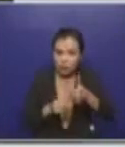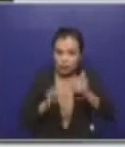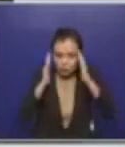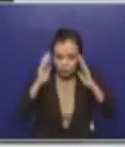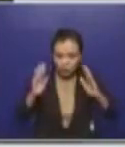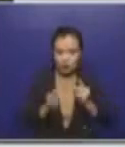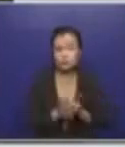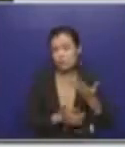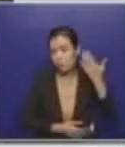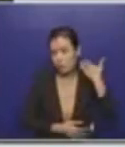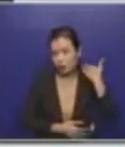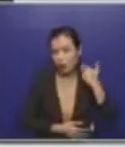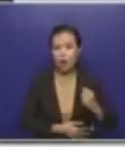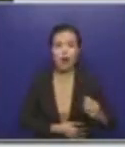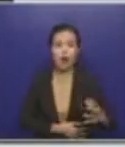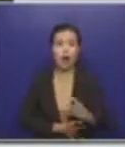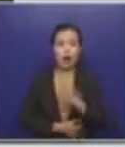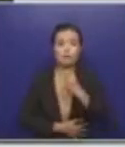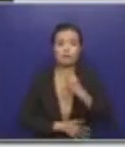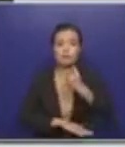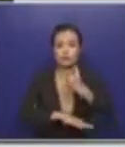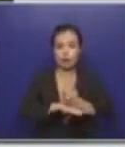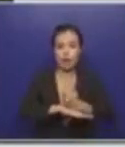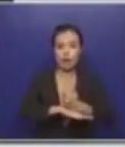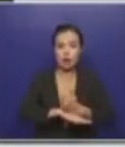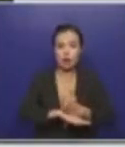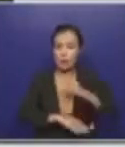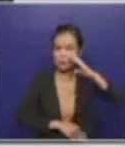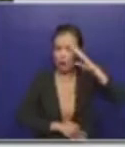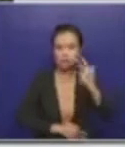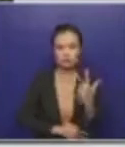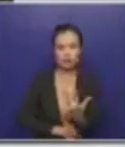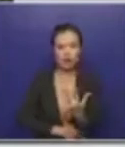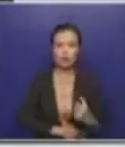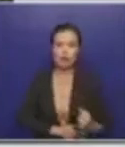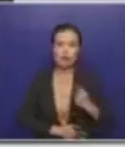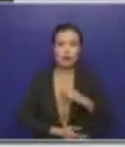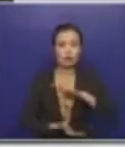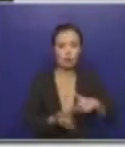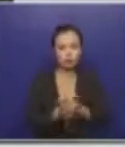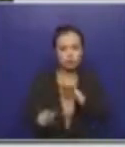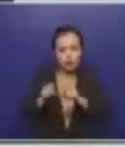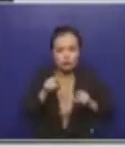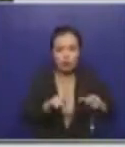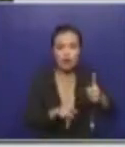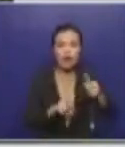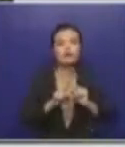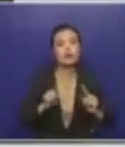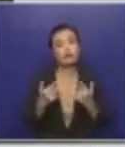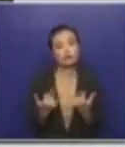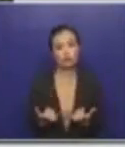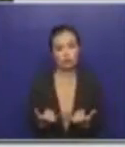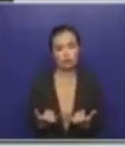ก่อนคนที่ยึดอำนาจมีอำนาจสามเหล่าทัพมีอำนาจทุกสิ่งทุกอย่างที่จะบันดาลได้แต่ท้ายที่สุดจนบัด